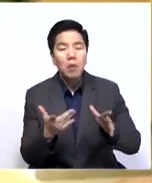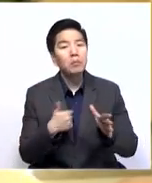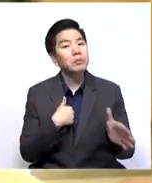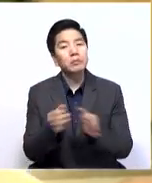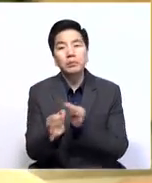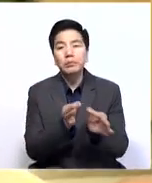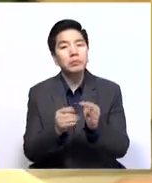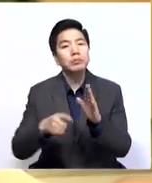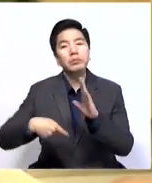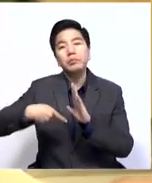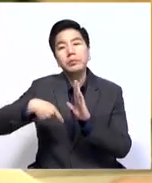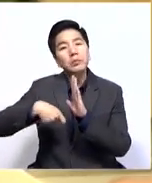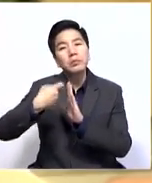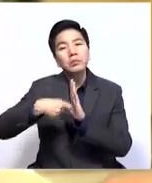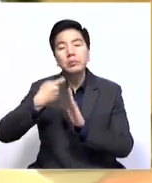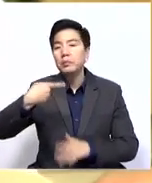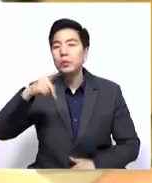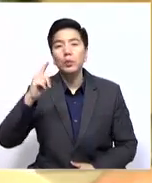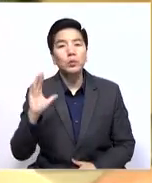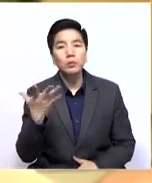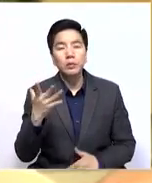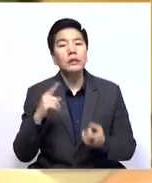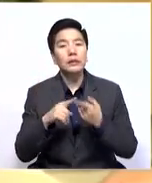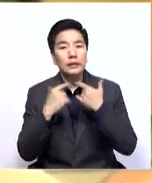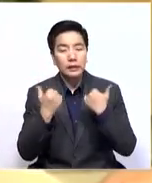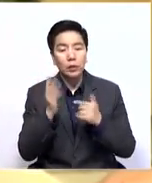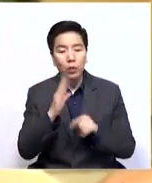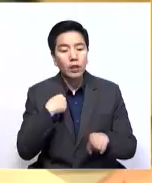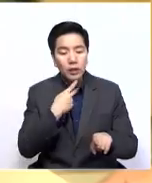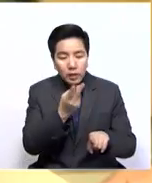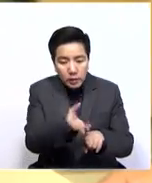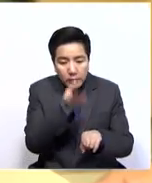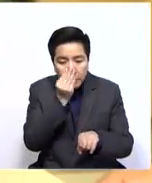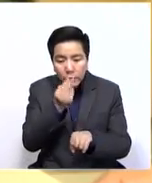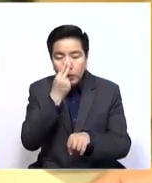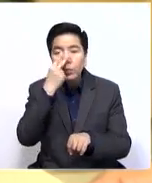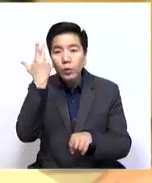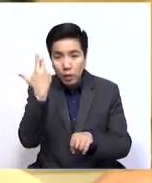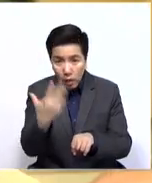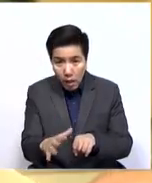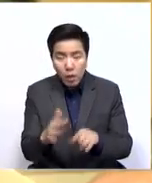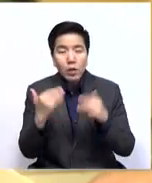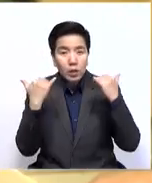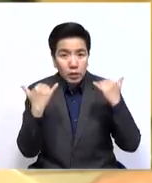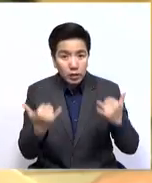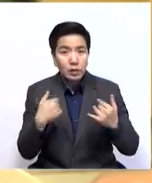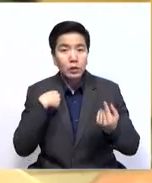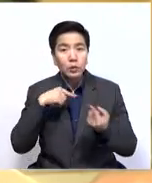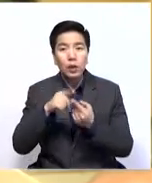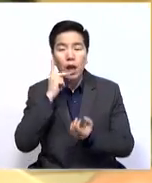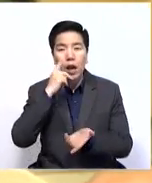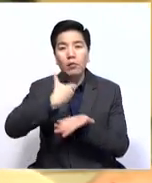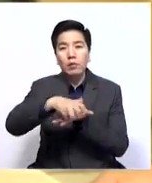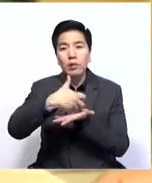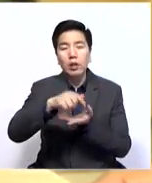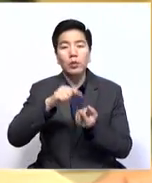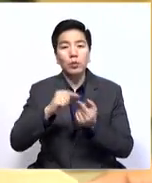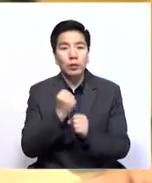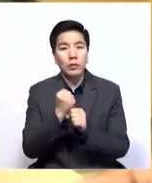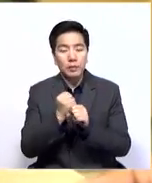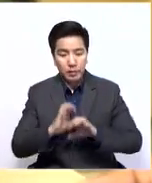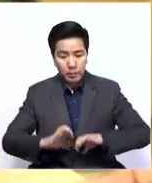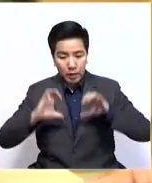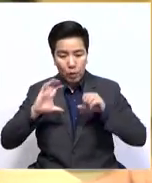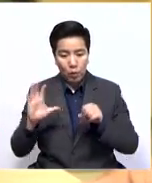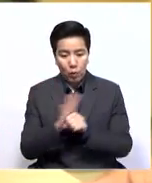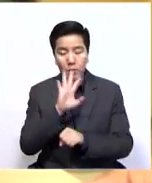ไปก็ไม่เกิดประโยชน์อีกทั้งประชาชนก็ได้รับรู้ผ่านหลายช่องทางอยู่แล้วแต่อย่างไรก็ตามนะครับการแถลงผลงานรัฐบาลครบรอบ4